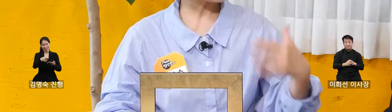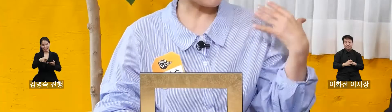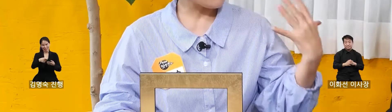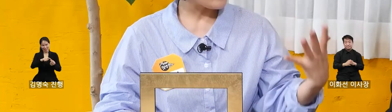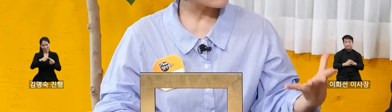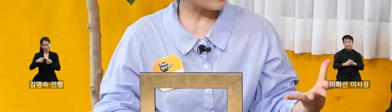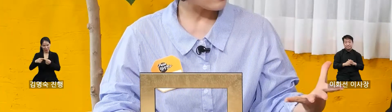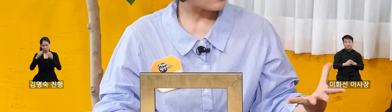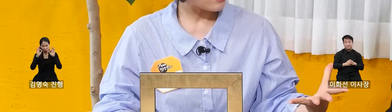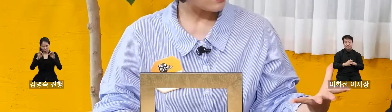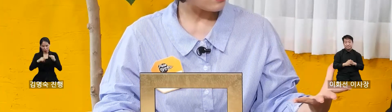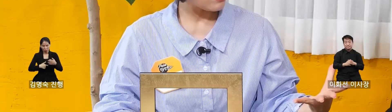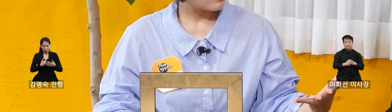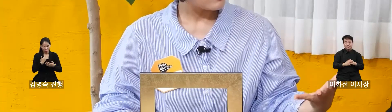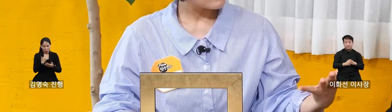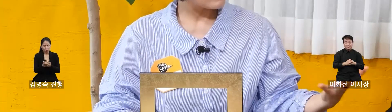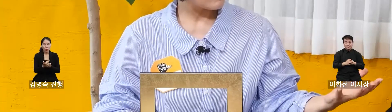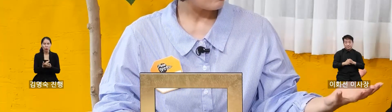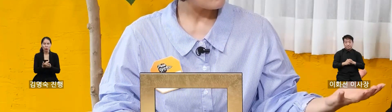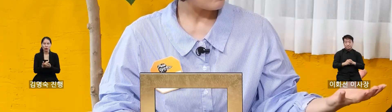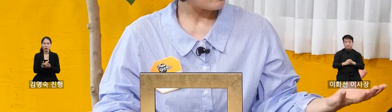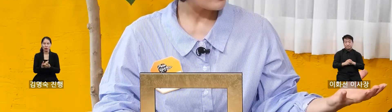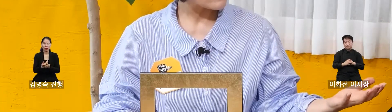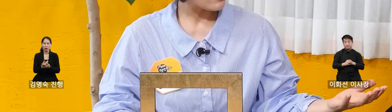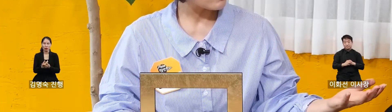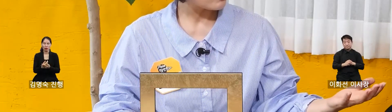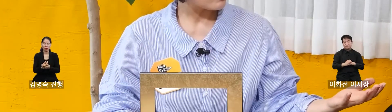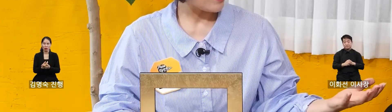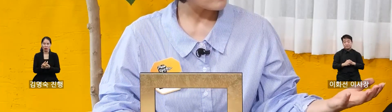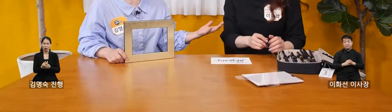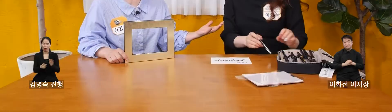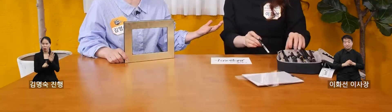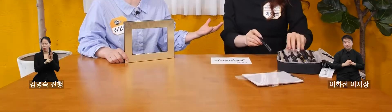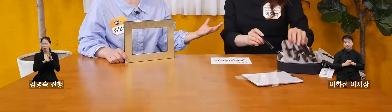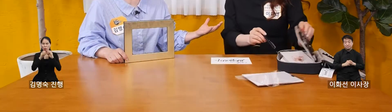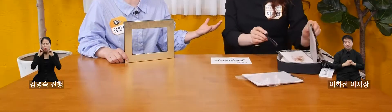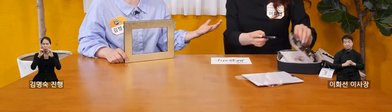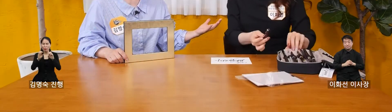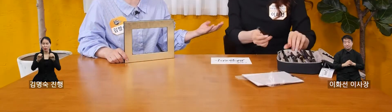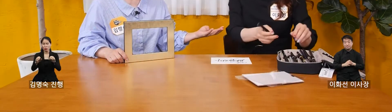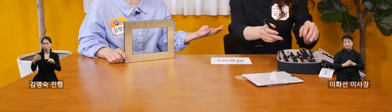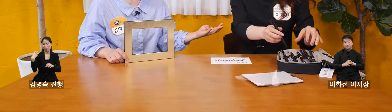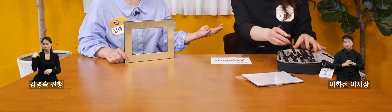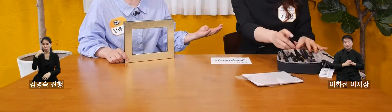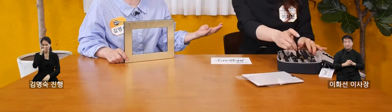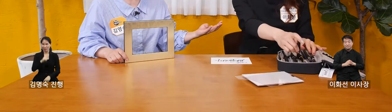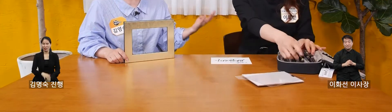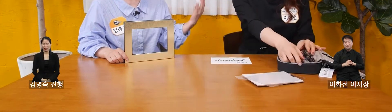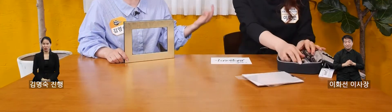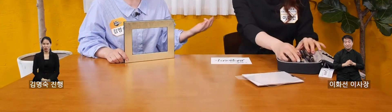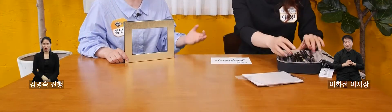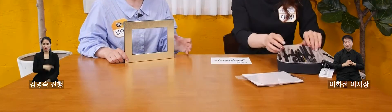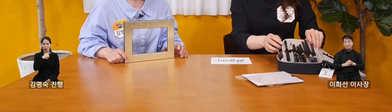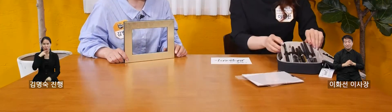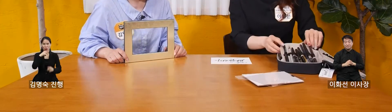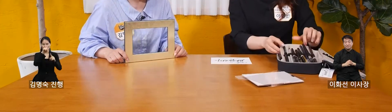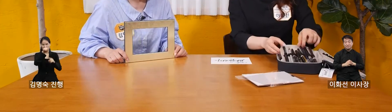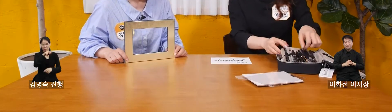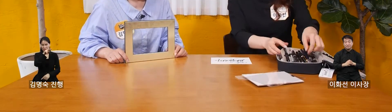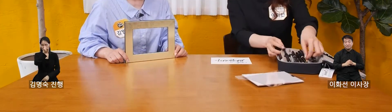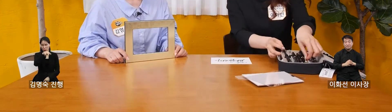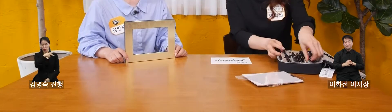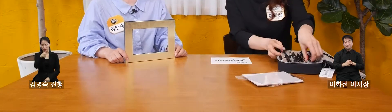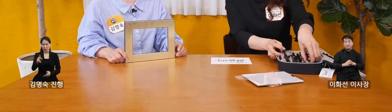이렇게 보면서 감동을 받는데 네. 또 이렇게 홍보 대사들도 많이 하고 계시잖아요. 적십자하고 네. 자살